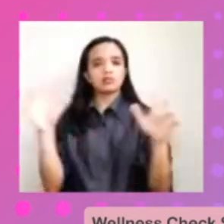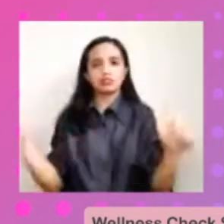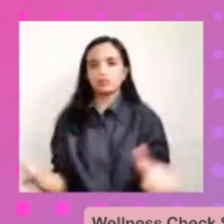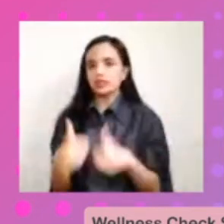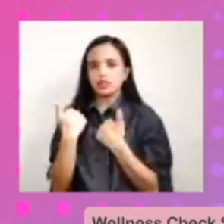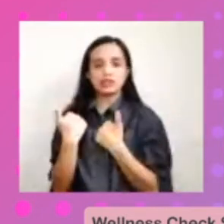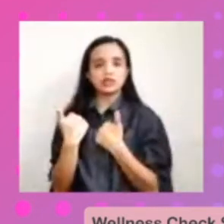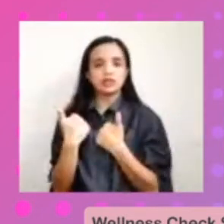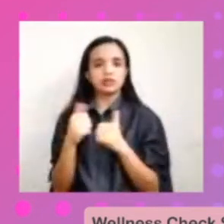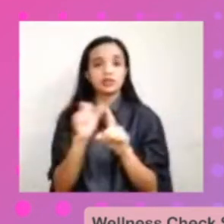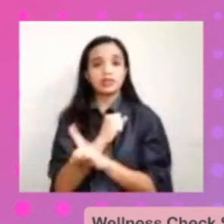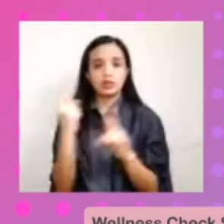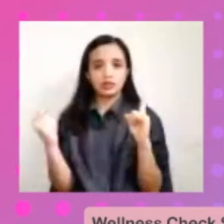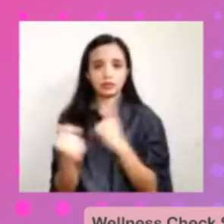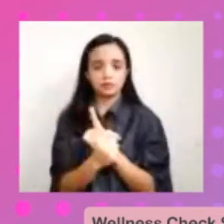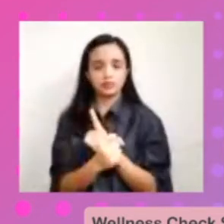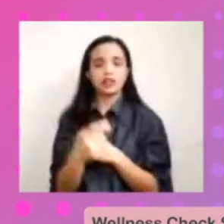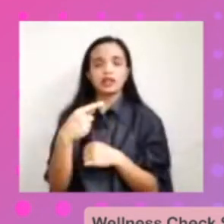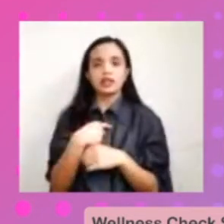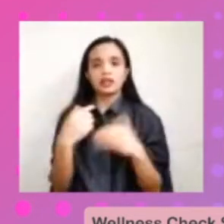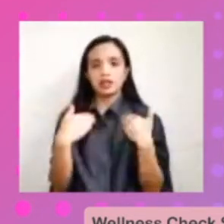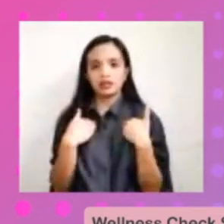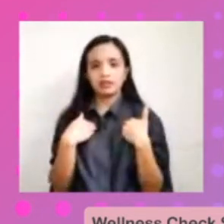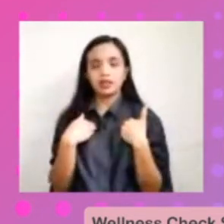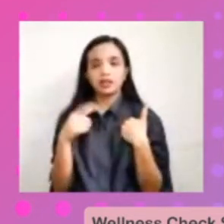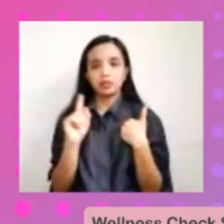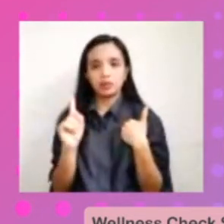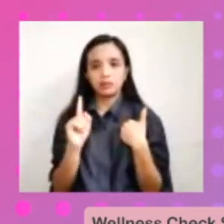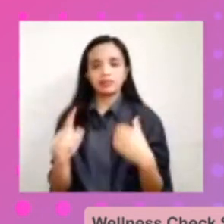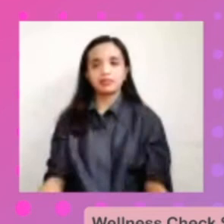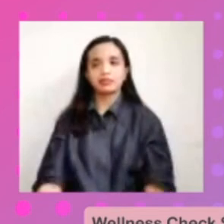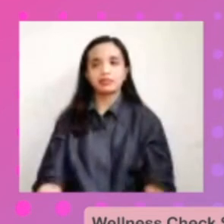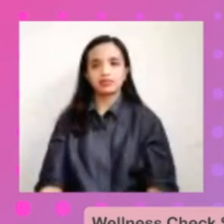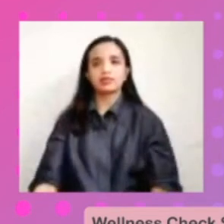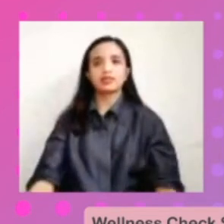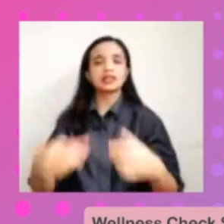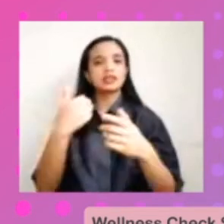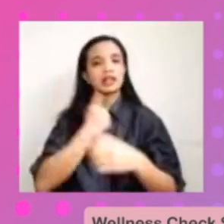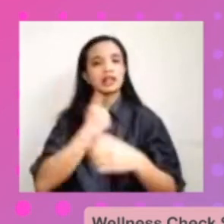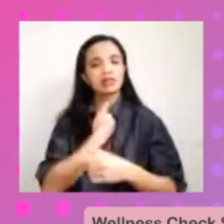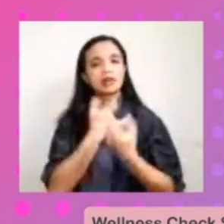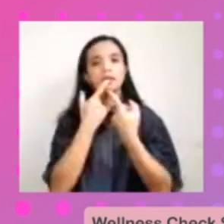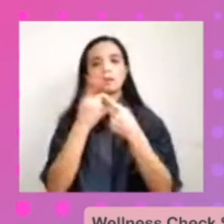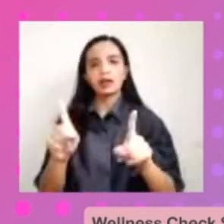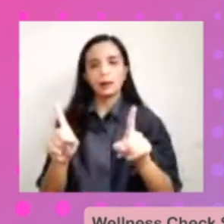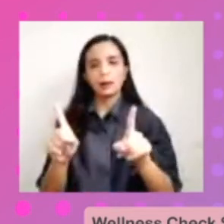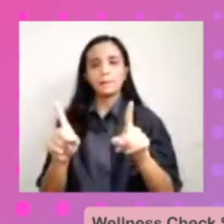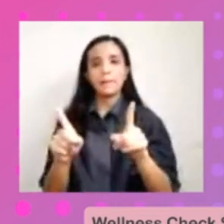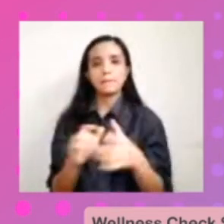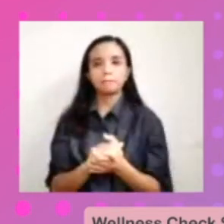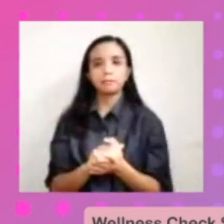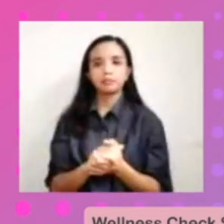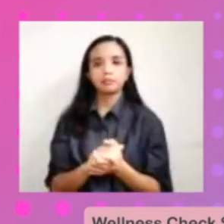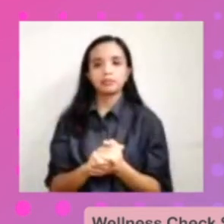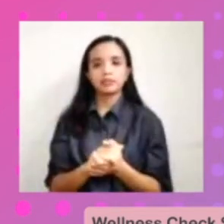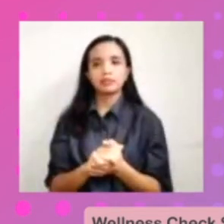of the very things na namamangha ako lagi sa buhay is the ability to discern, yung